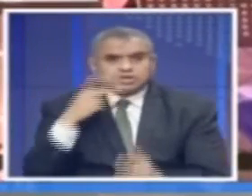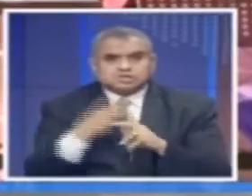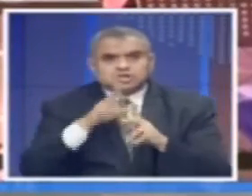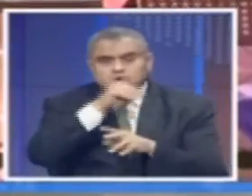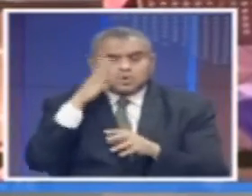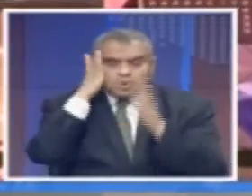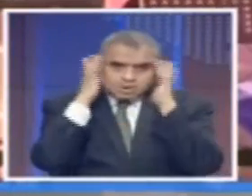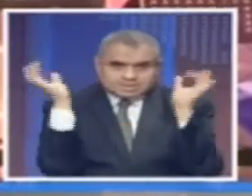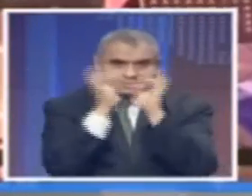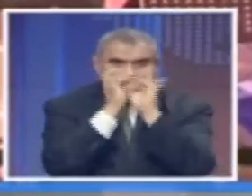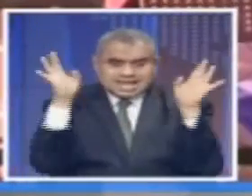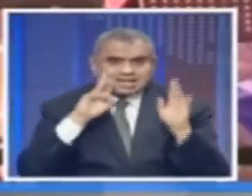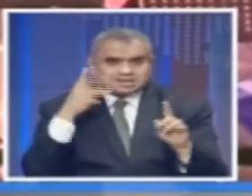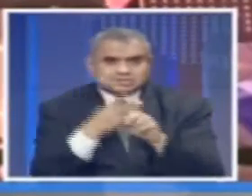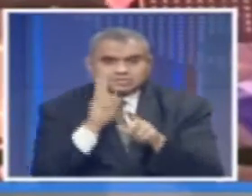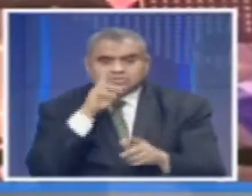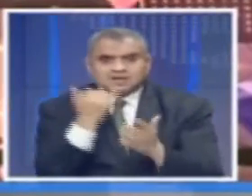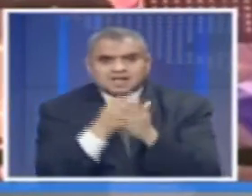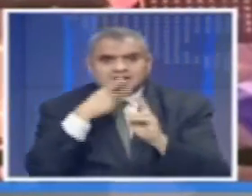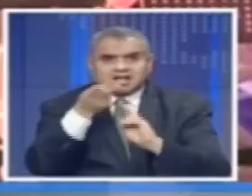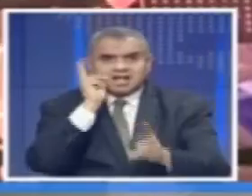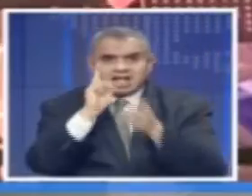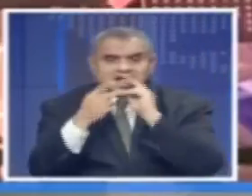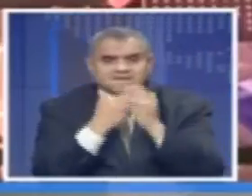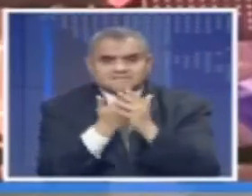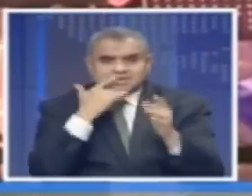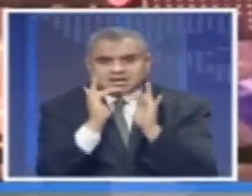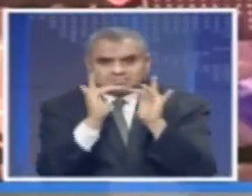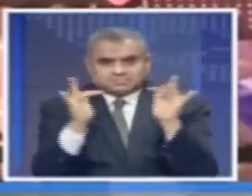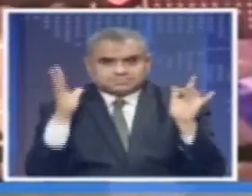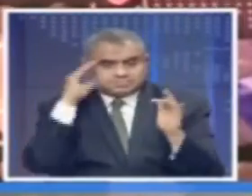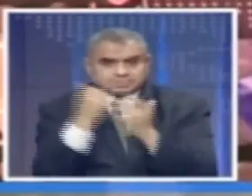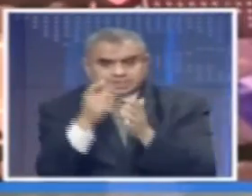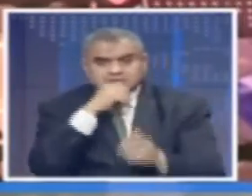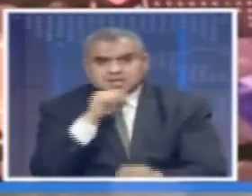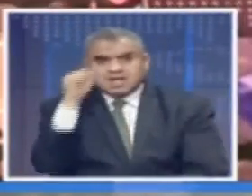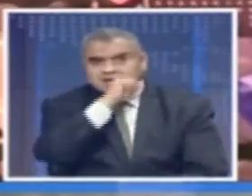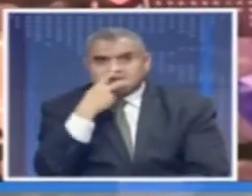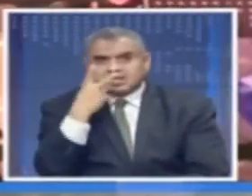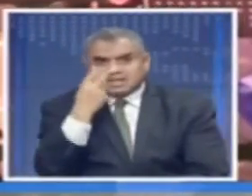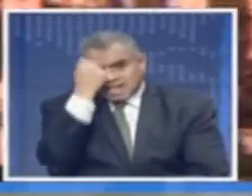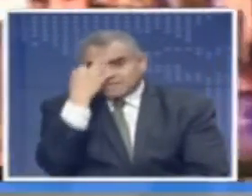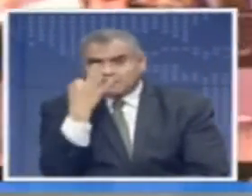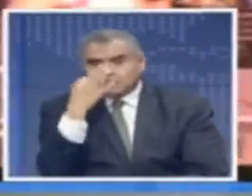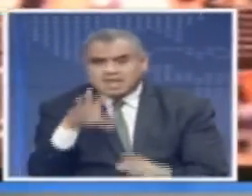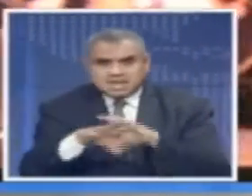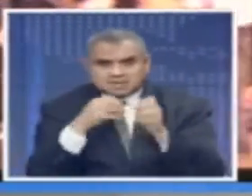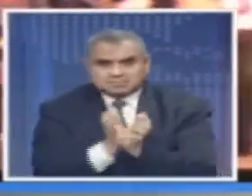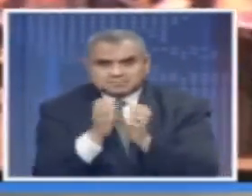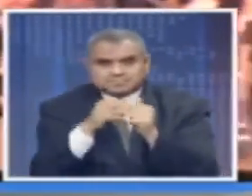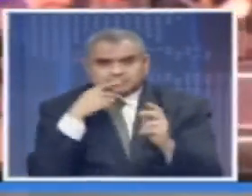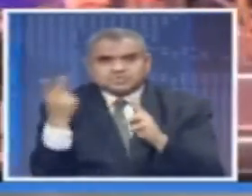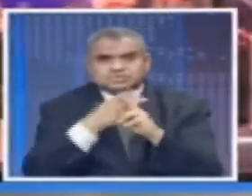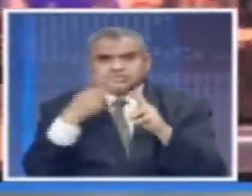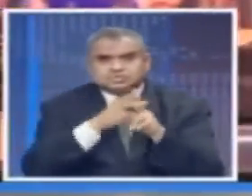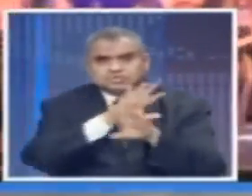الجمهور الذي حضر وتابع فعاليات الحفل مبكرا. فالفرقة التي تأسست عام 2003 جذبت أطياف